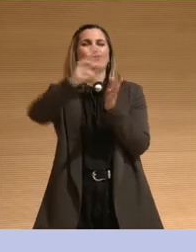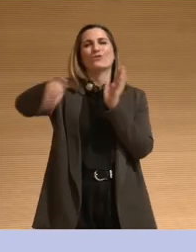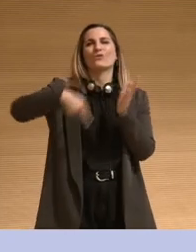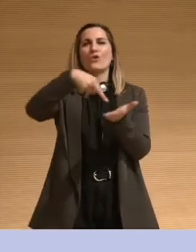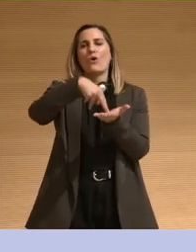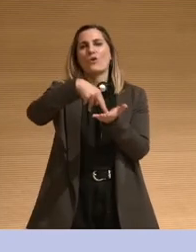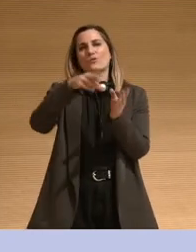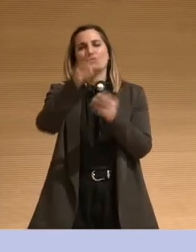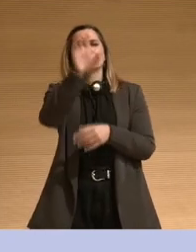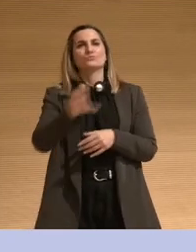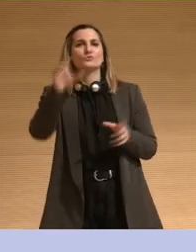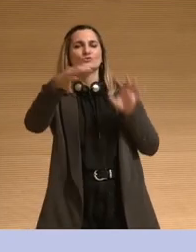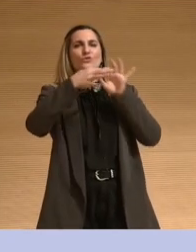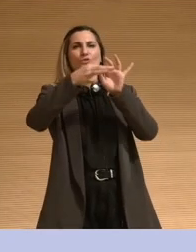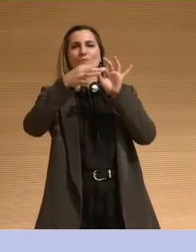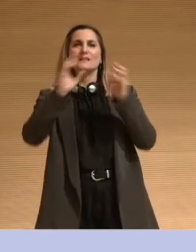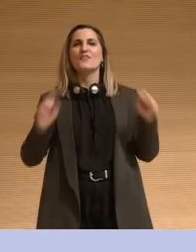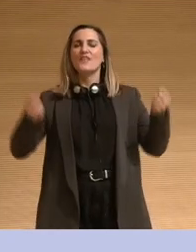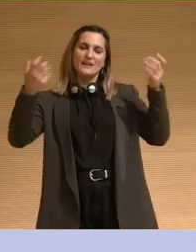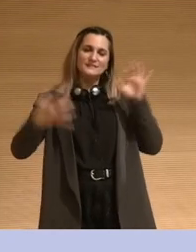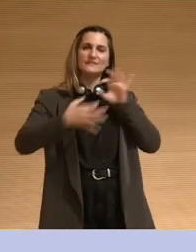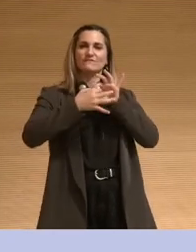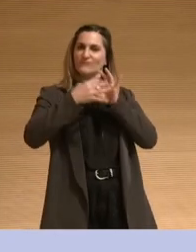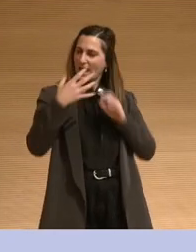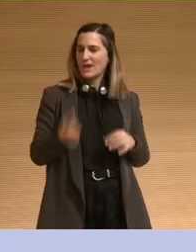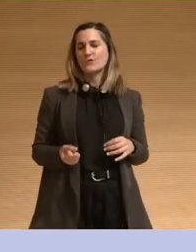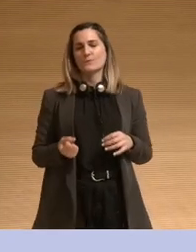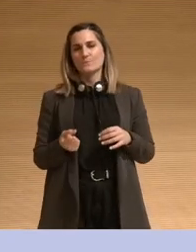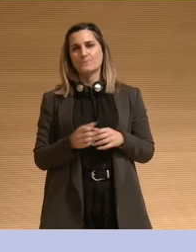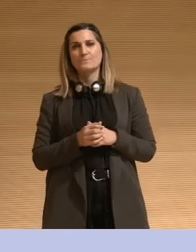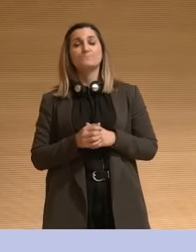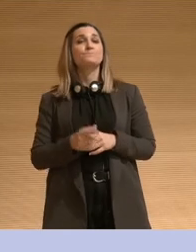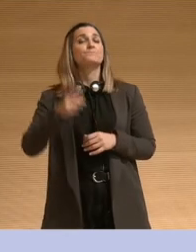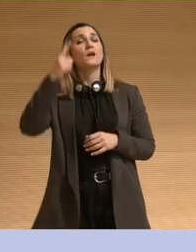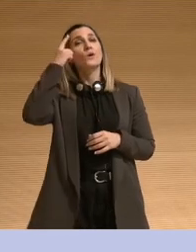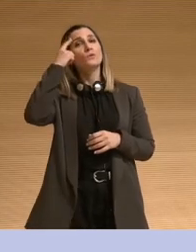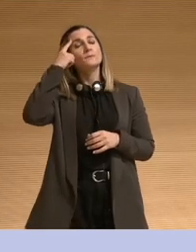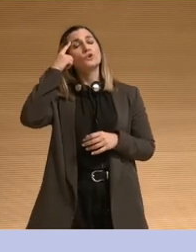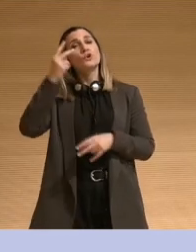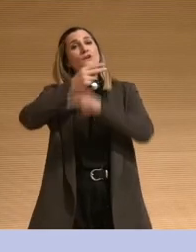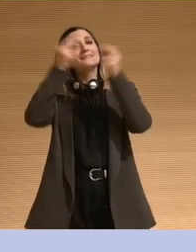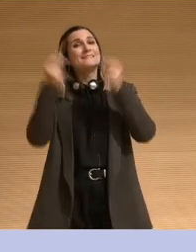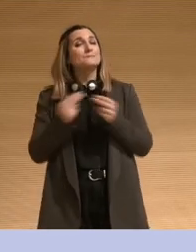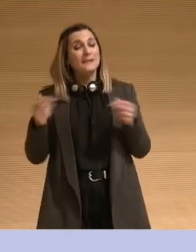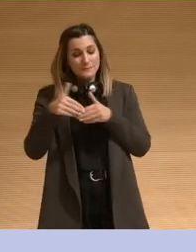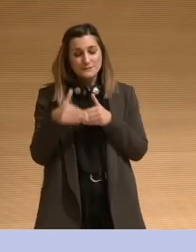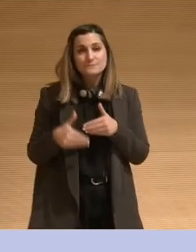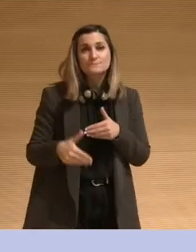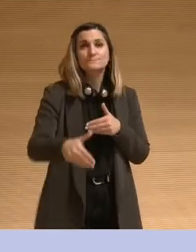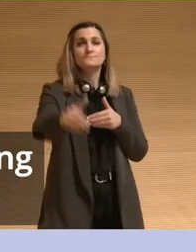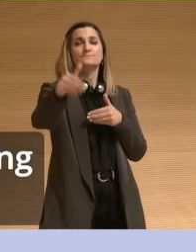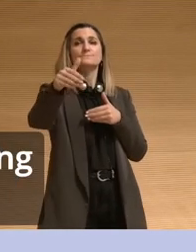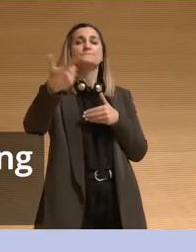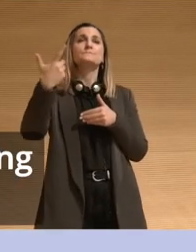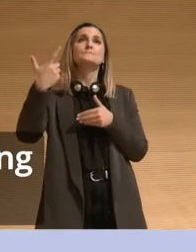ή τέλος πάντων εμπλεκόμενος σε μια δράση. Άρα νομίζω ότι αυτό που θα έλεγα σαν συμπέρασμα είναι ότι από εδώ και πέρα ίσως είμαστε πιο